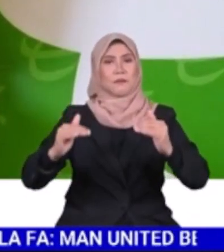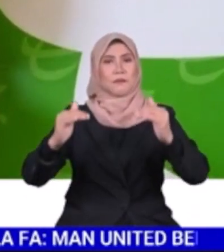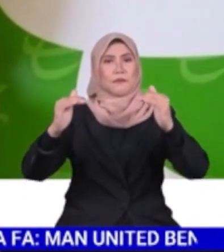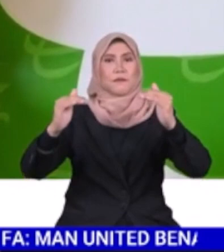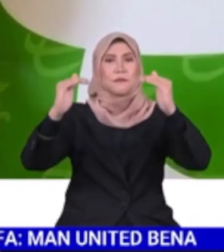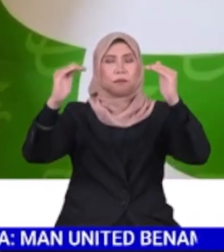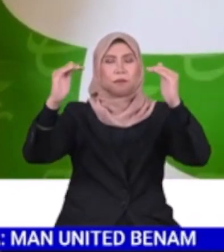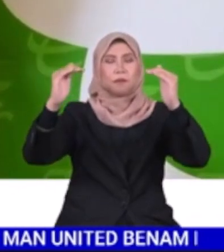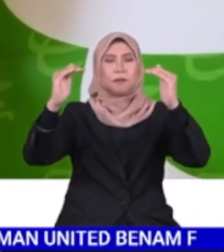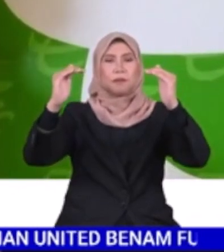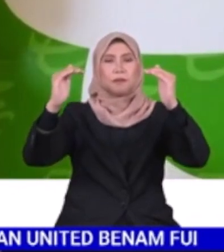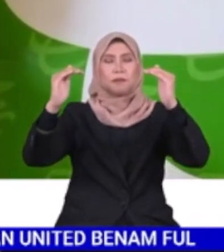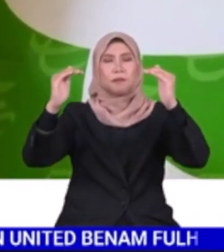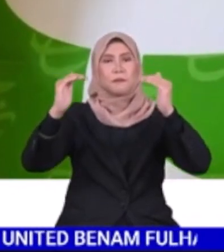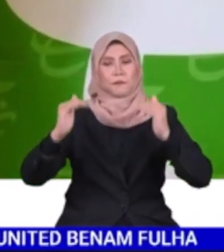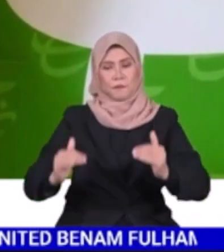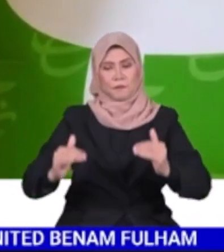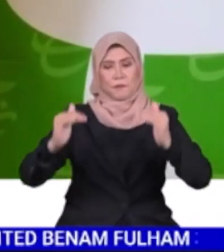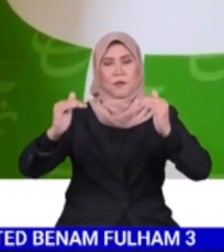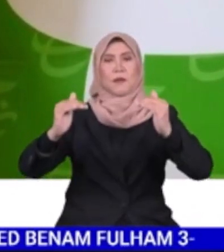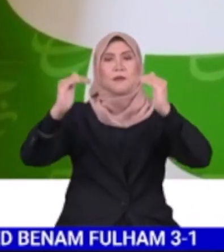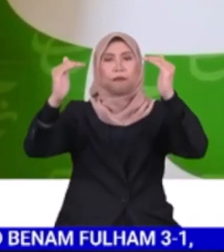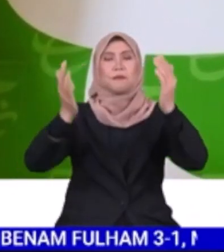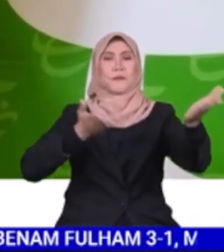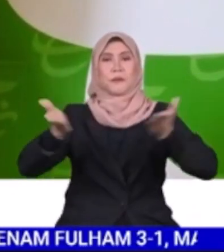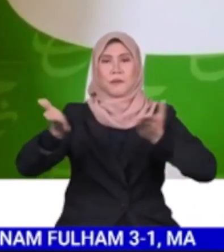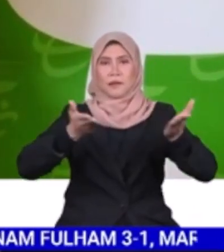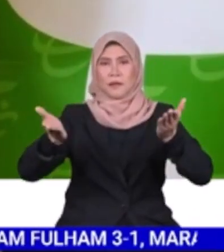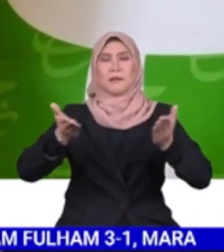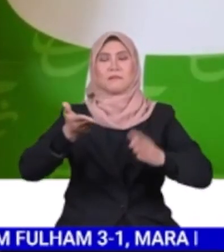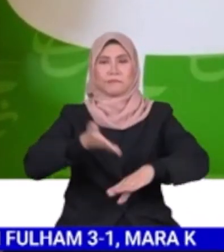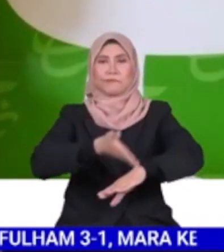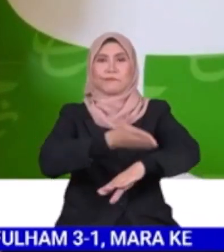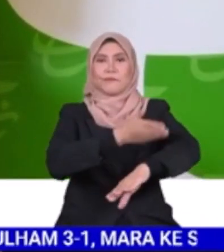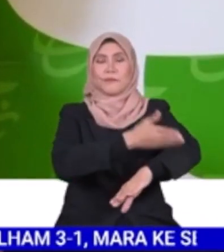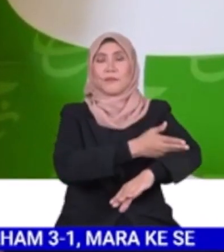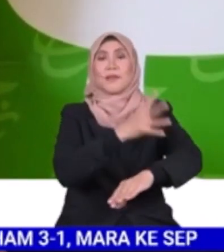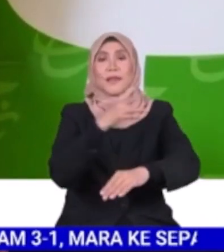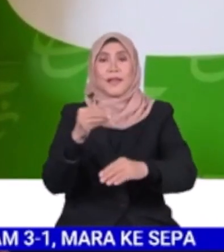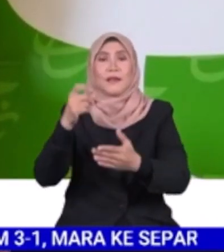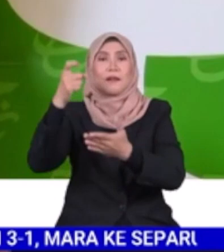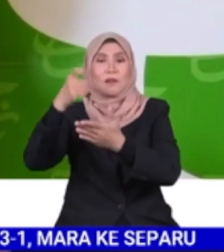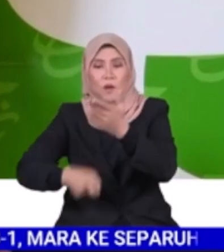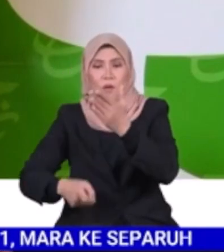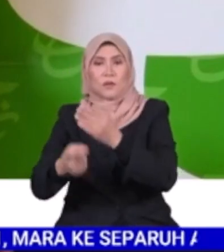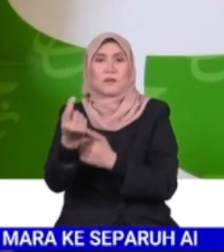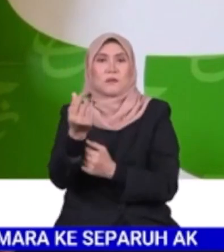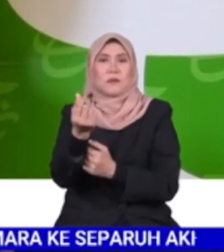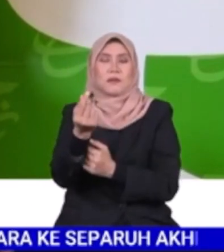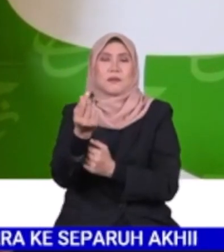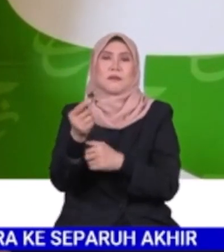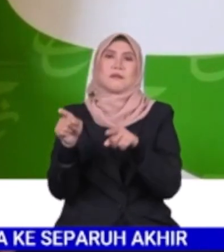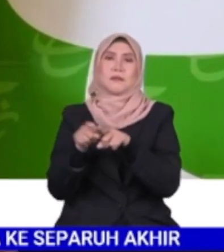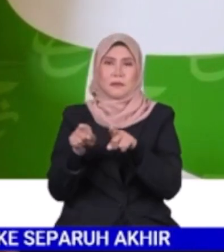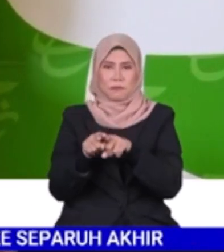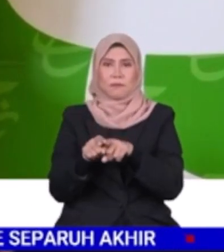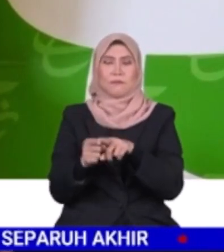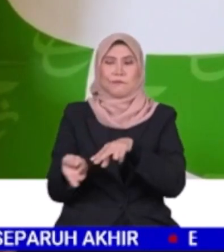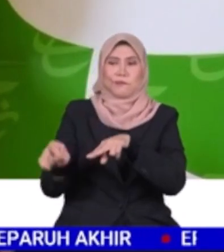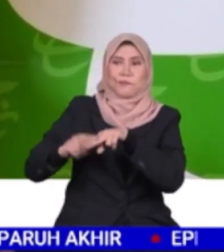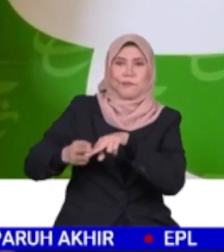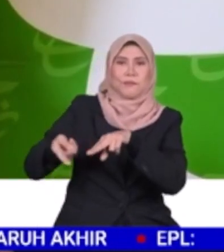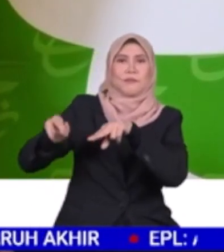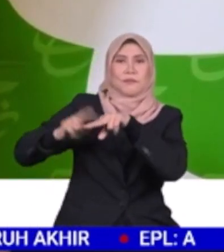ataupun tahap penghematannya jadi dengan itu sudah tentunya kos juga akan melibatkan kosnya lebih